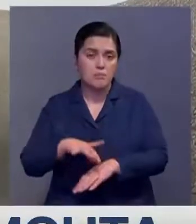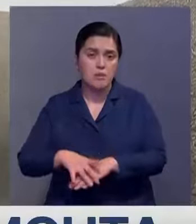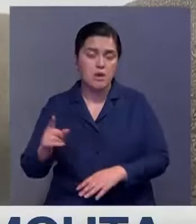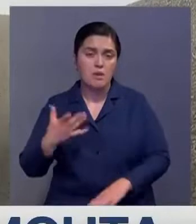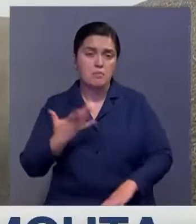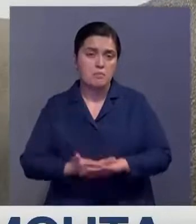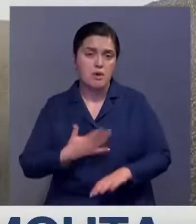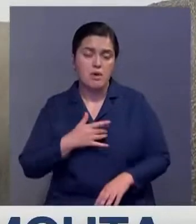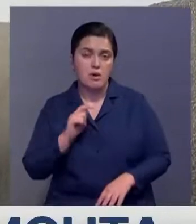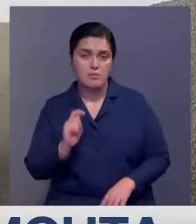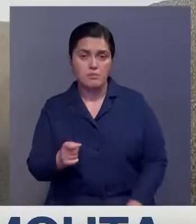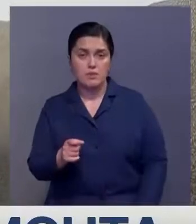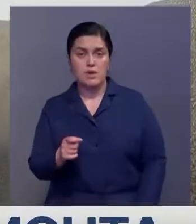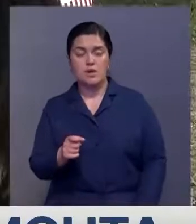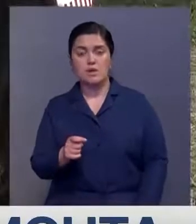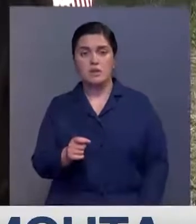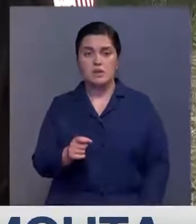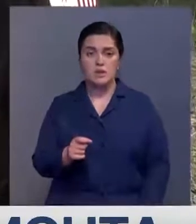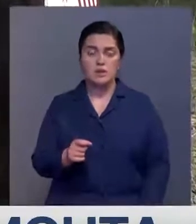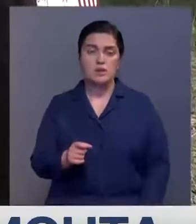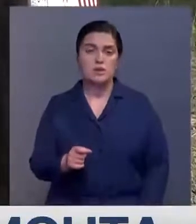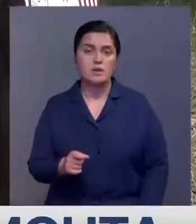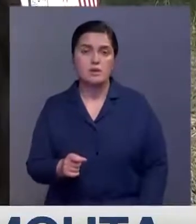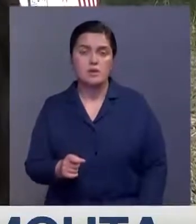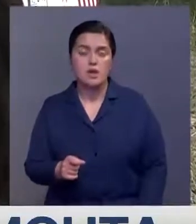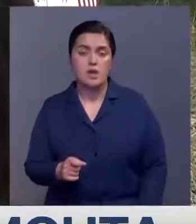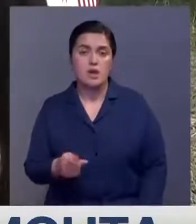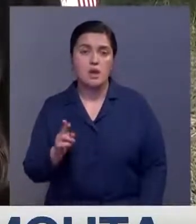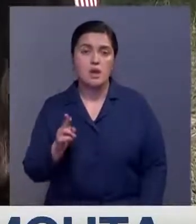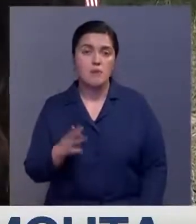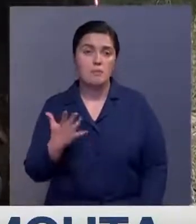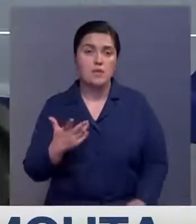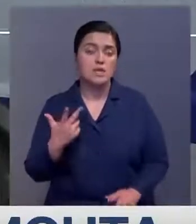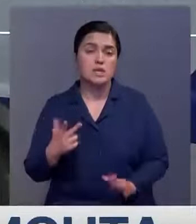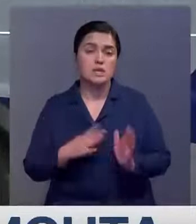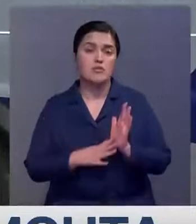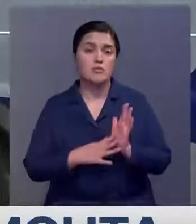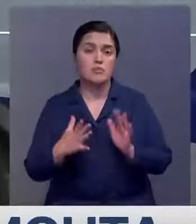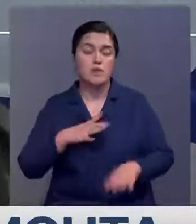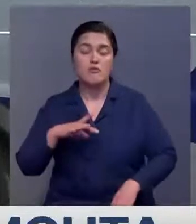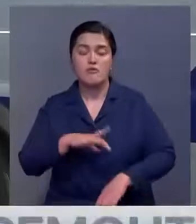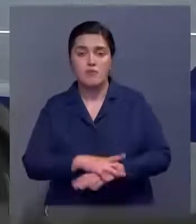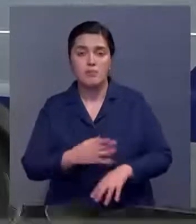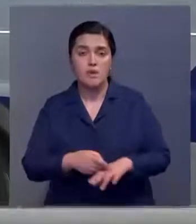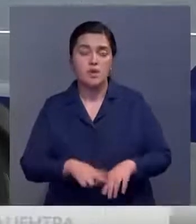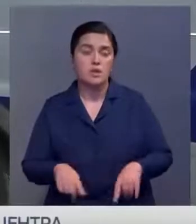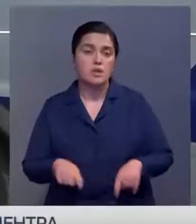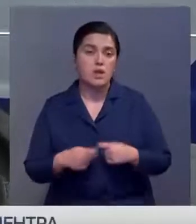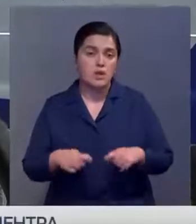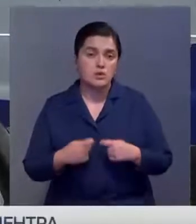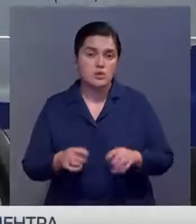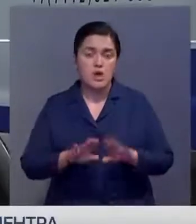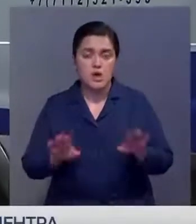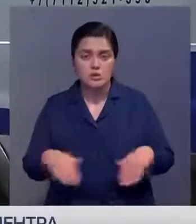забракованы и вывезены с участка. На километре 53-95 были выявлены ряд нарушений. Это